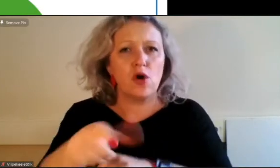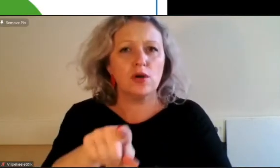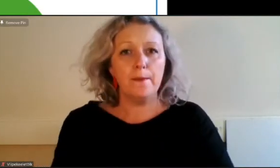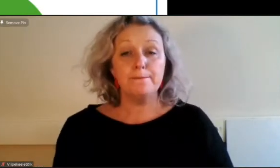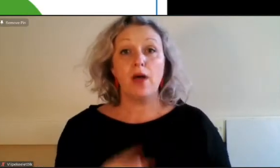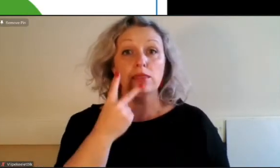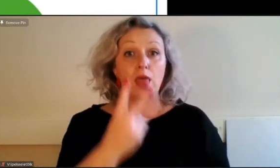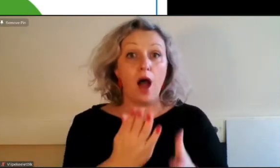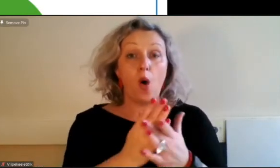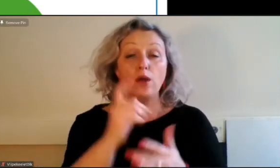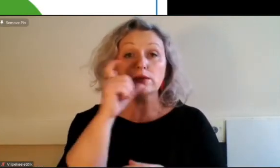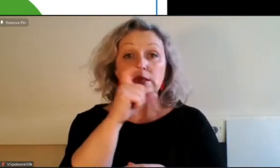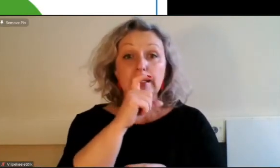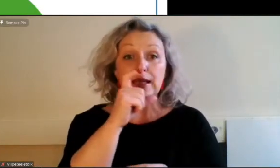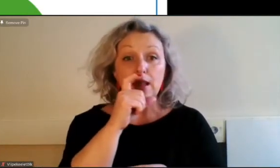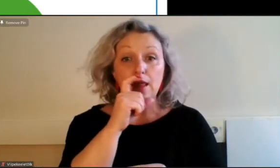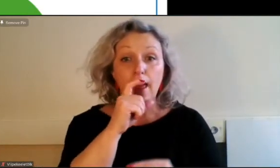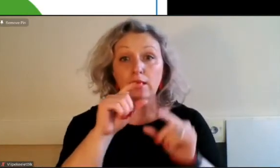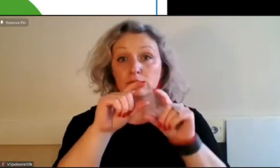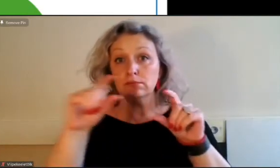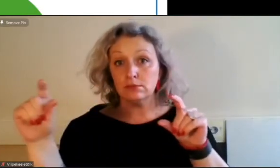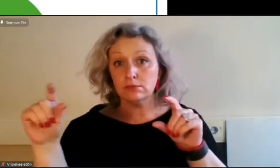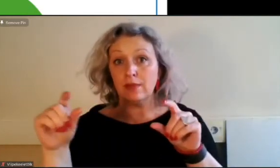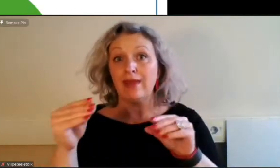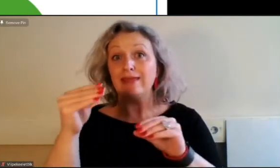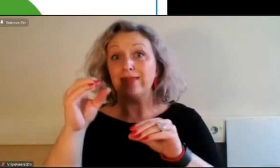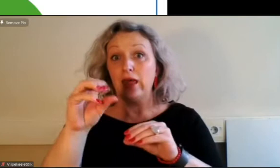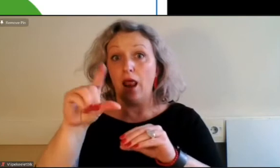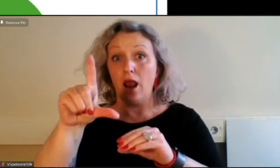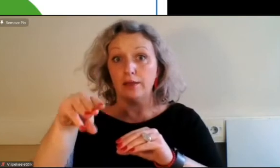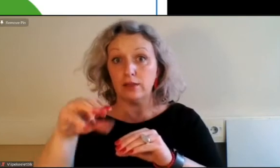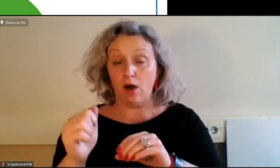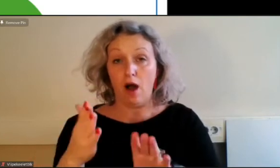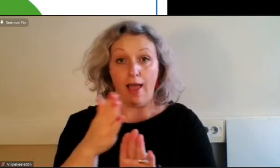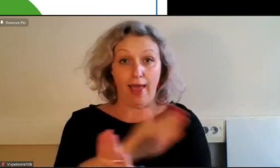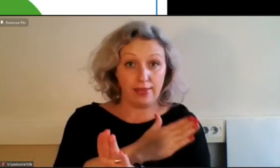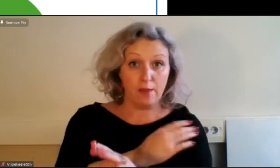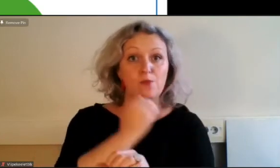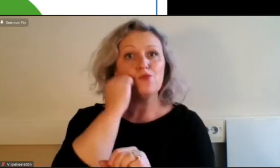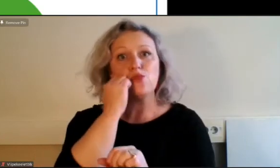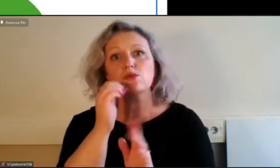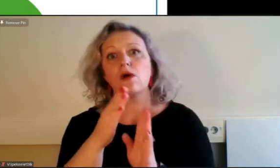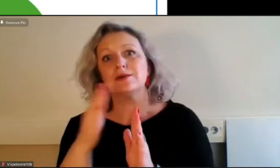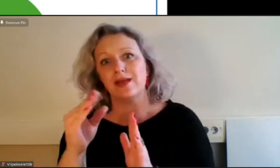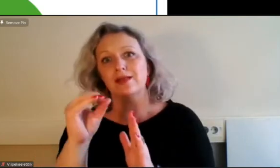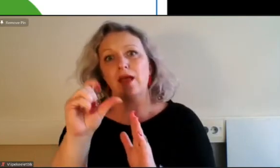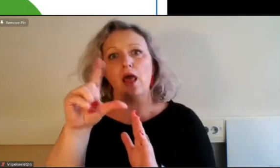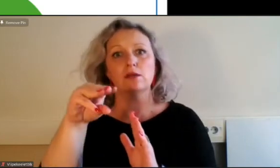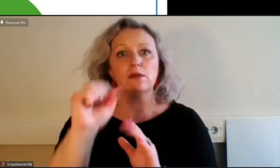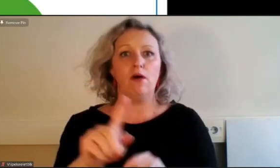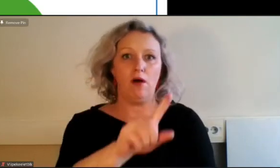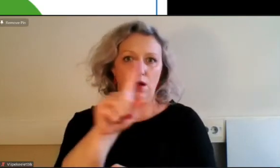olnud, siis haiglaravi vajanud patsientidest iga 5 oli pärit